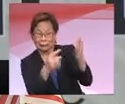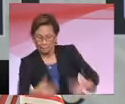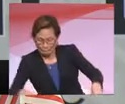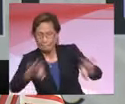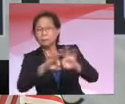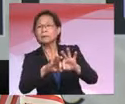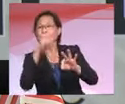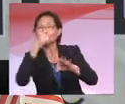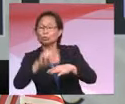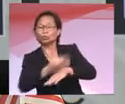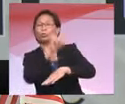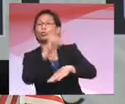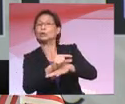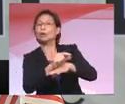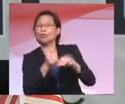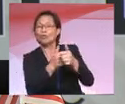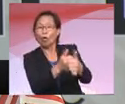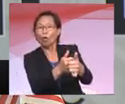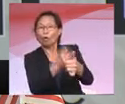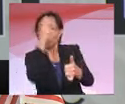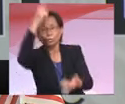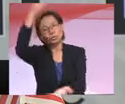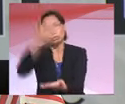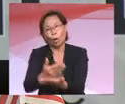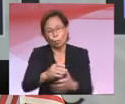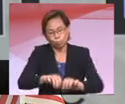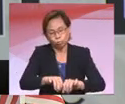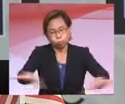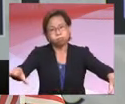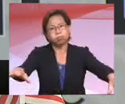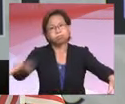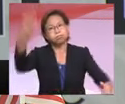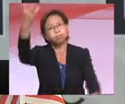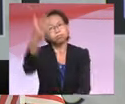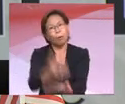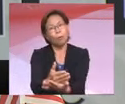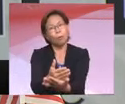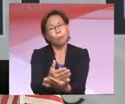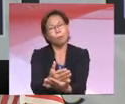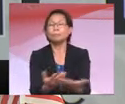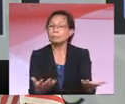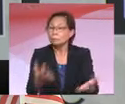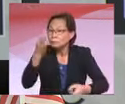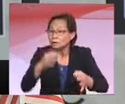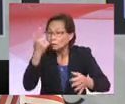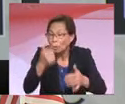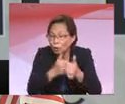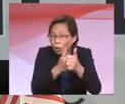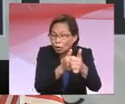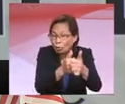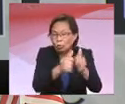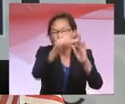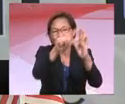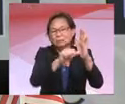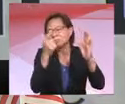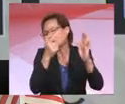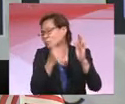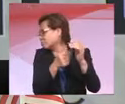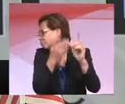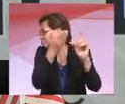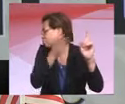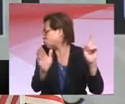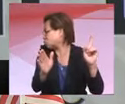untuk digunapakai bagi memutuskan penularan jangkitan COVID-19. Ketidakpatuhan terhadap akta ini